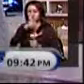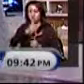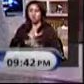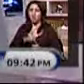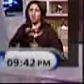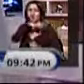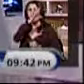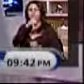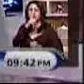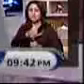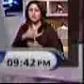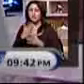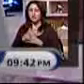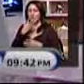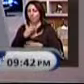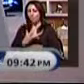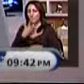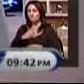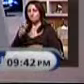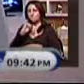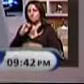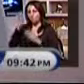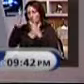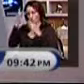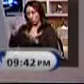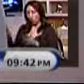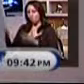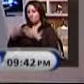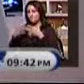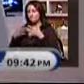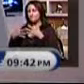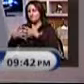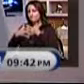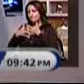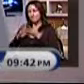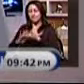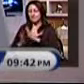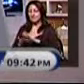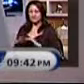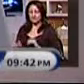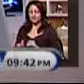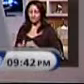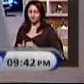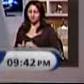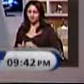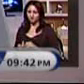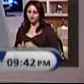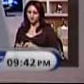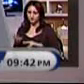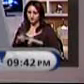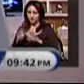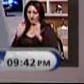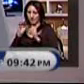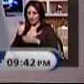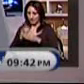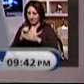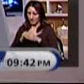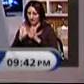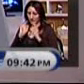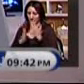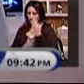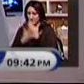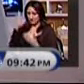دم وكذا بالظبط يعني. طيب بتشوف السيناريو بقى القادم، يعني انت ترى انه يجب اتمام انتخابات